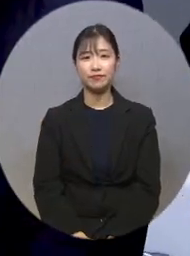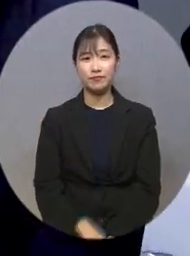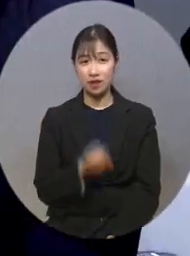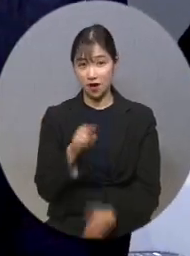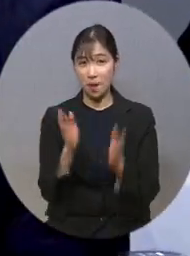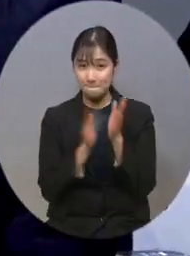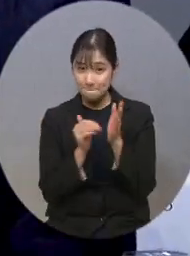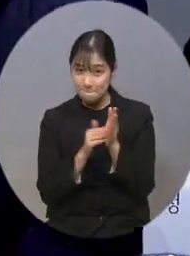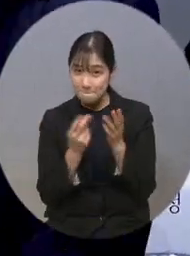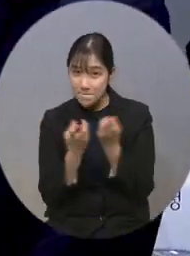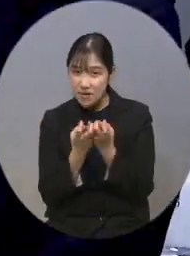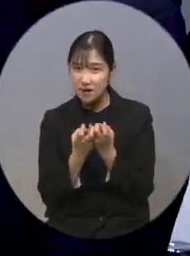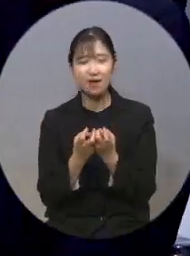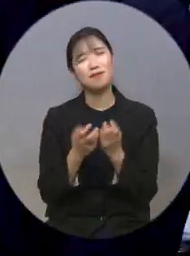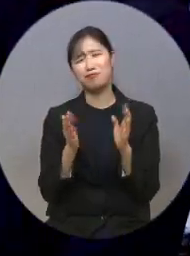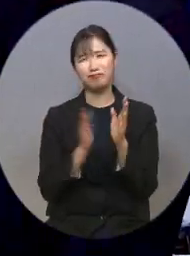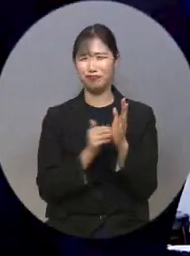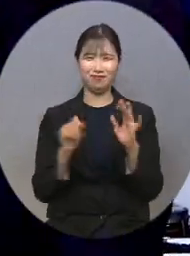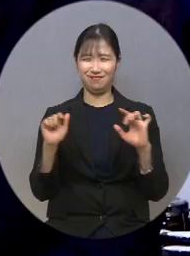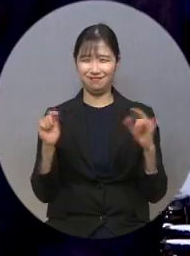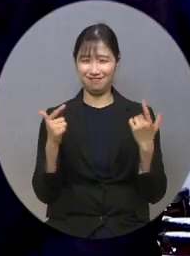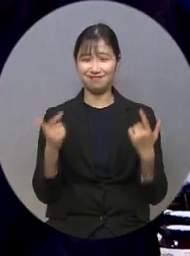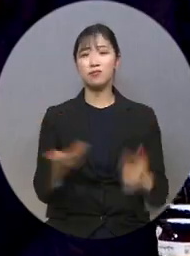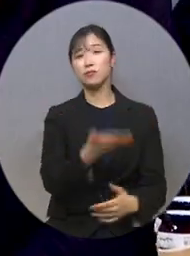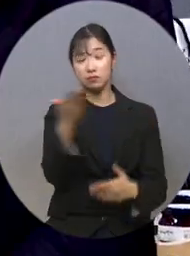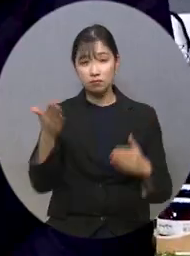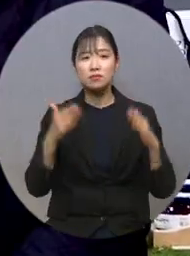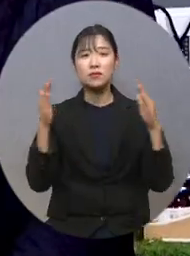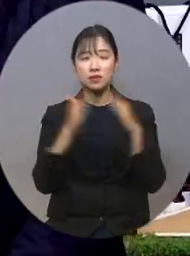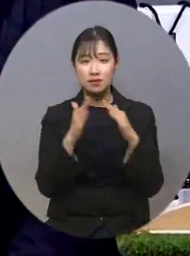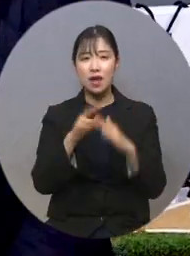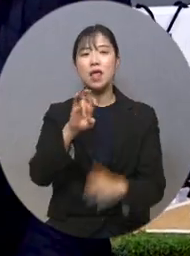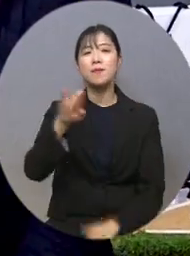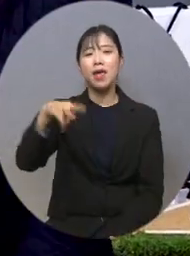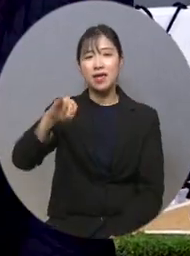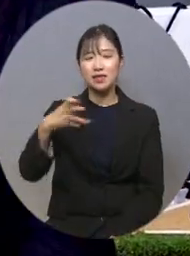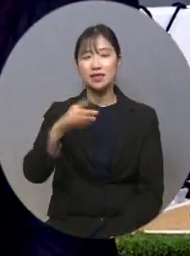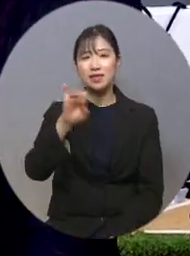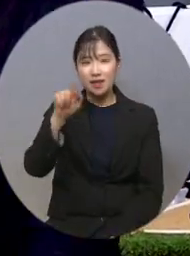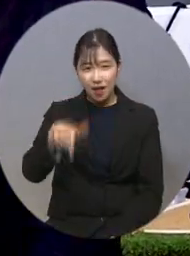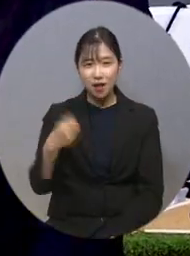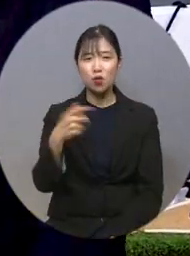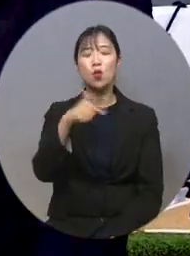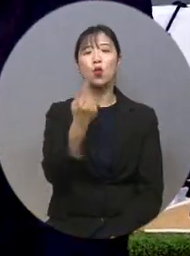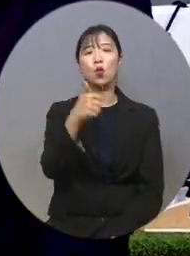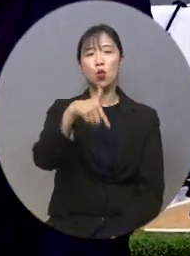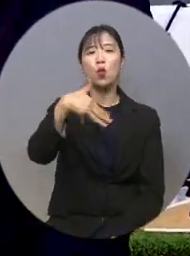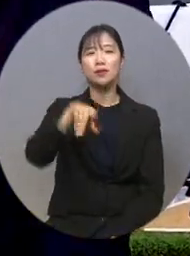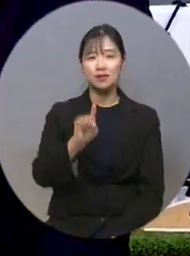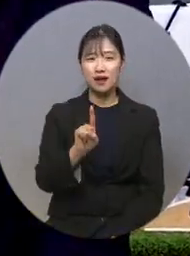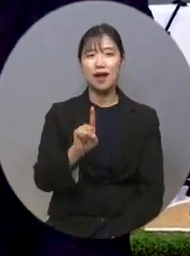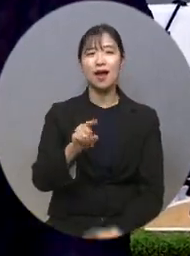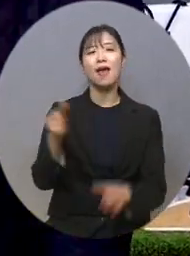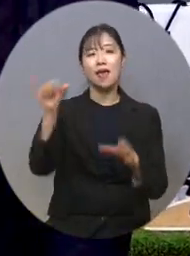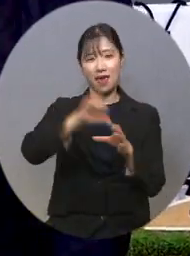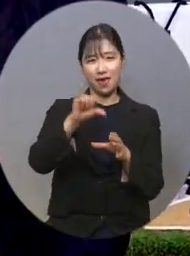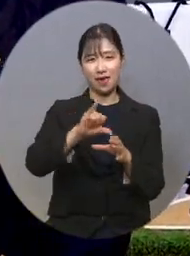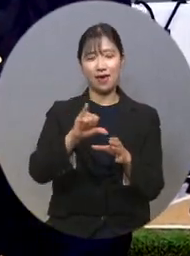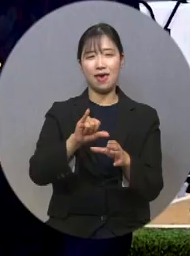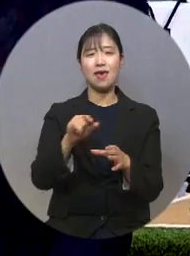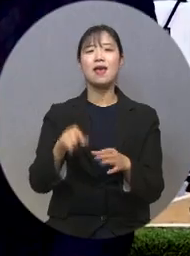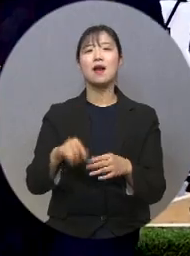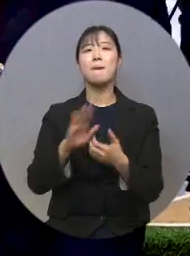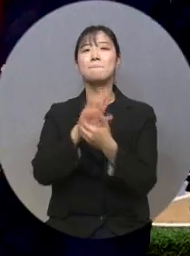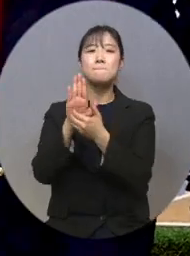비밀이에요? 비밀은 아니고요. 여러분 집에서 매실액이나 녹차 발효액이나 뭐 자소엽 발효액이나 이런 방부 기능이